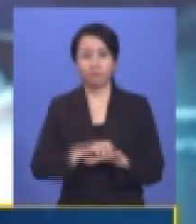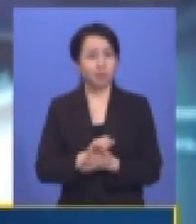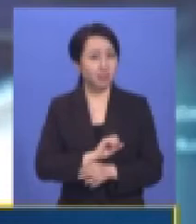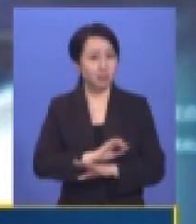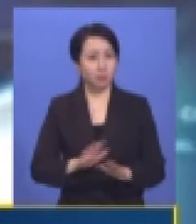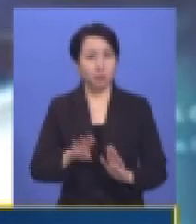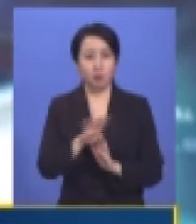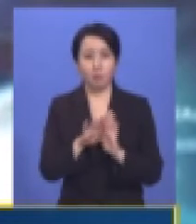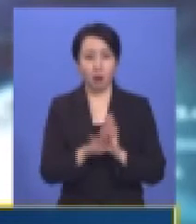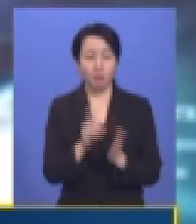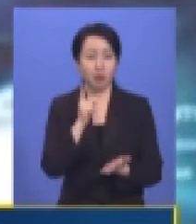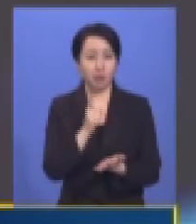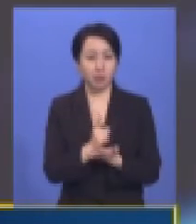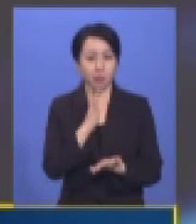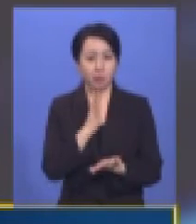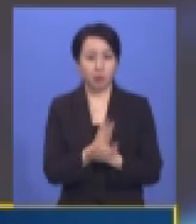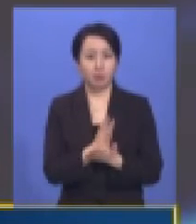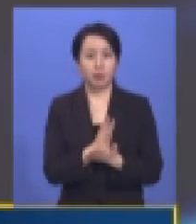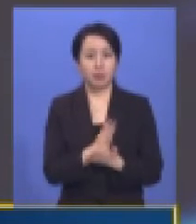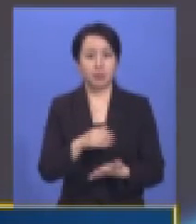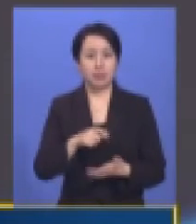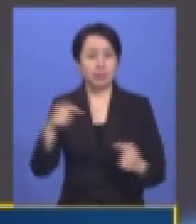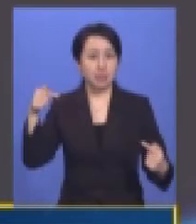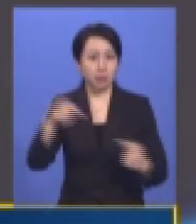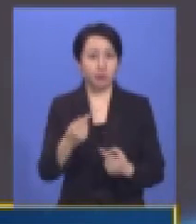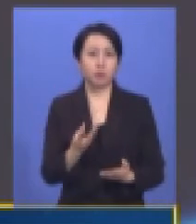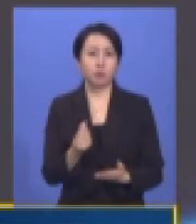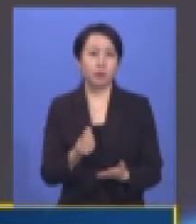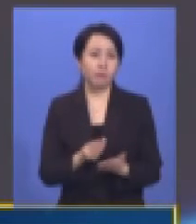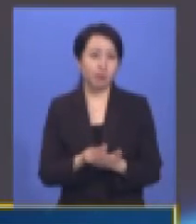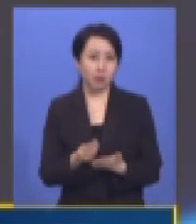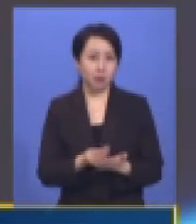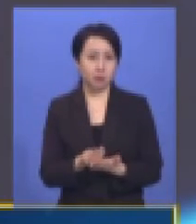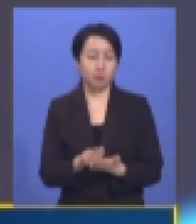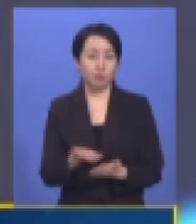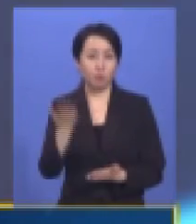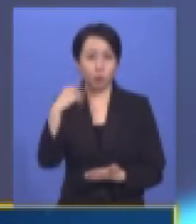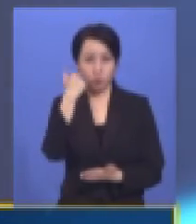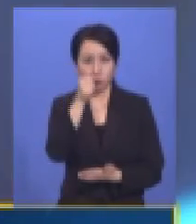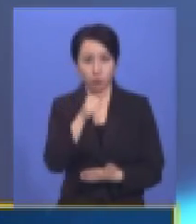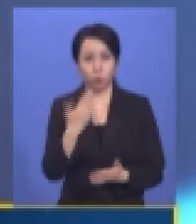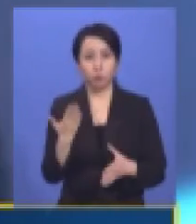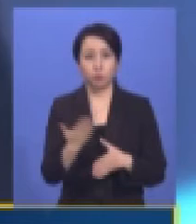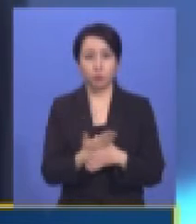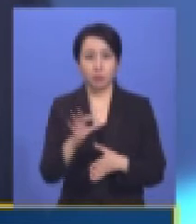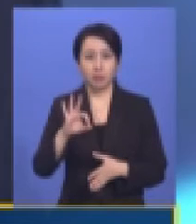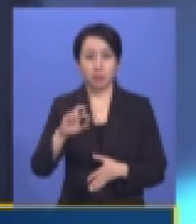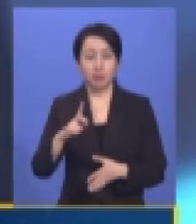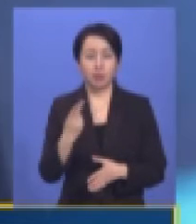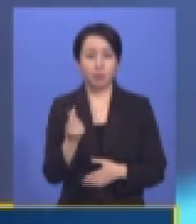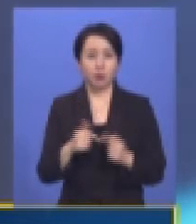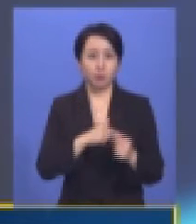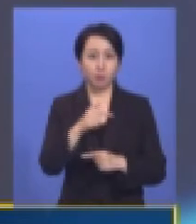программа, она должна иметь под собой соответствующие финансы. Вот в прошлом году мы через